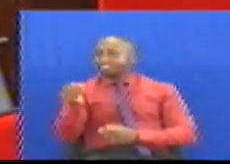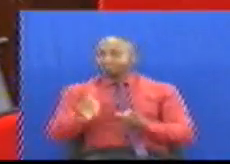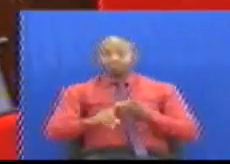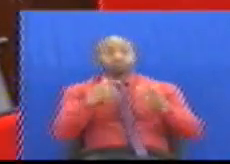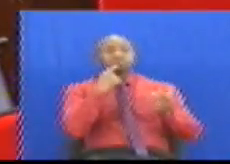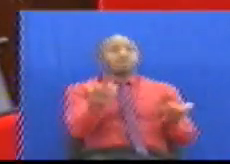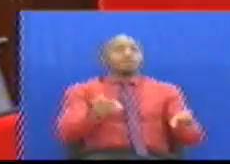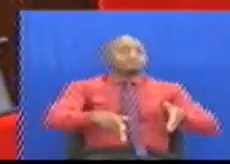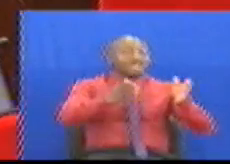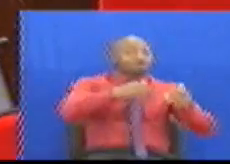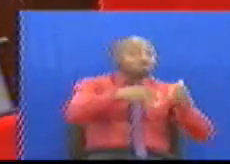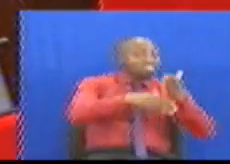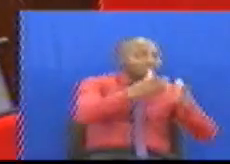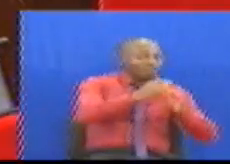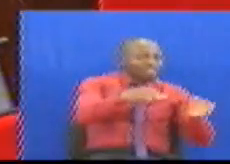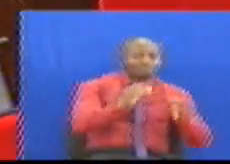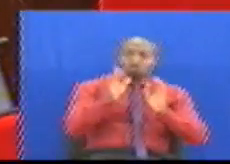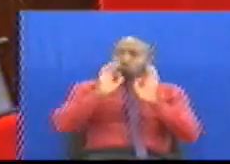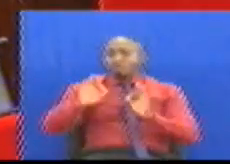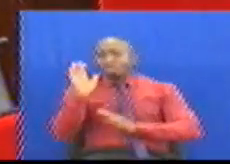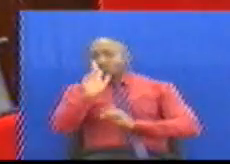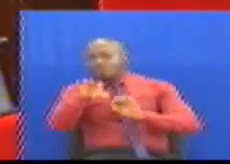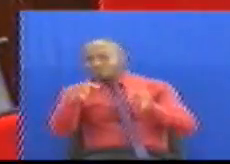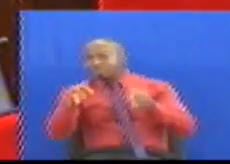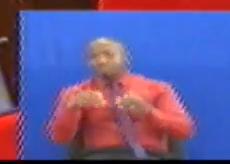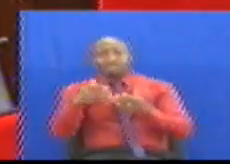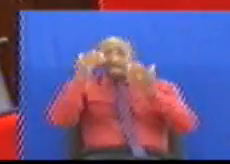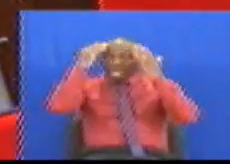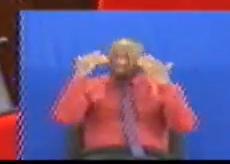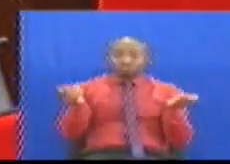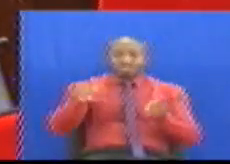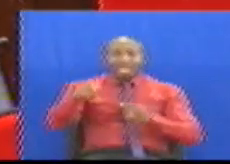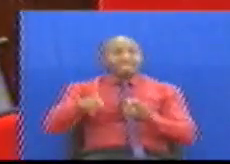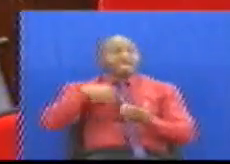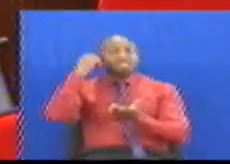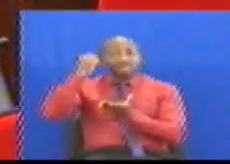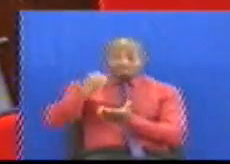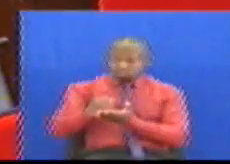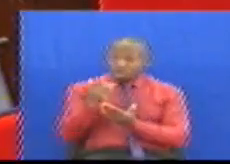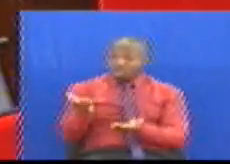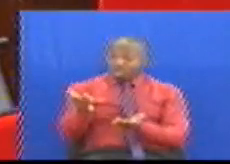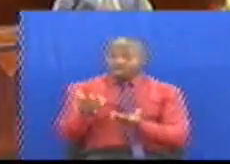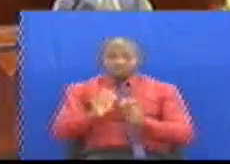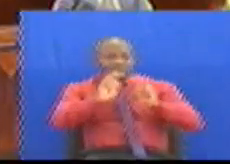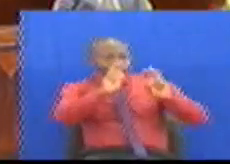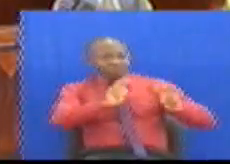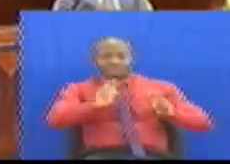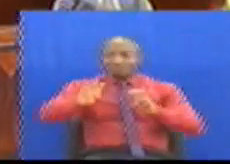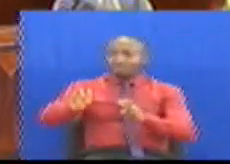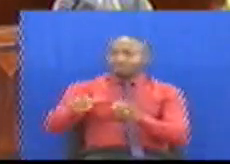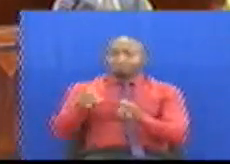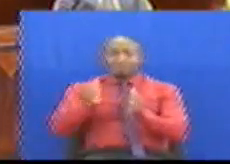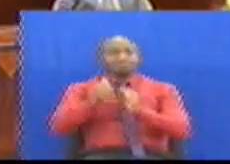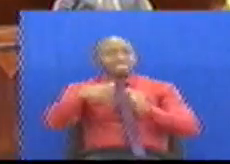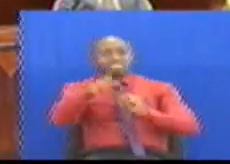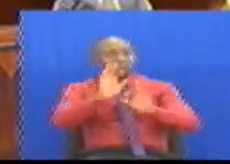ijengwe vipi, ufanisi wake, ubora wake, bado hajulikani nani anafanya hiyo check and balance katika halmashauri zetu. Kwa ni